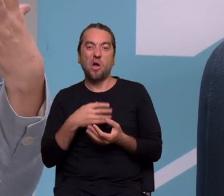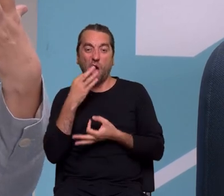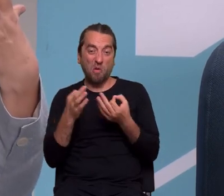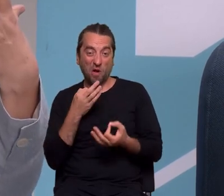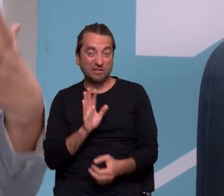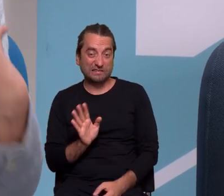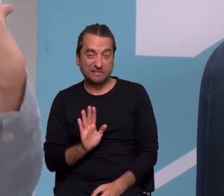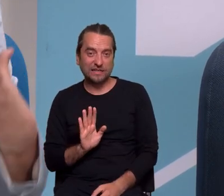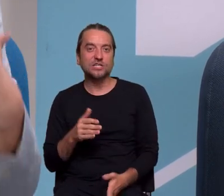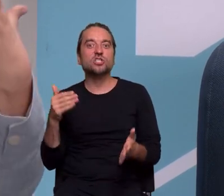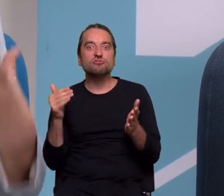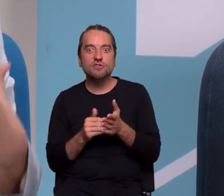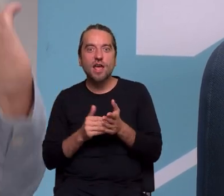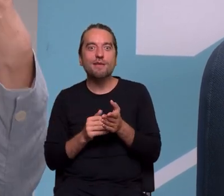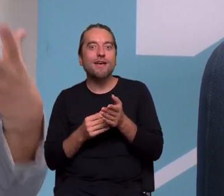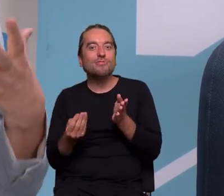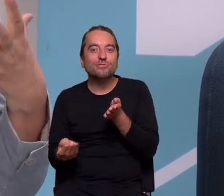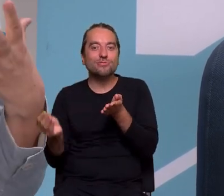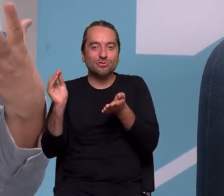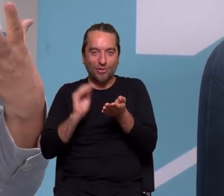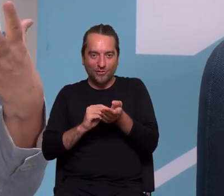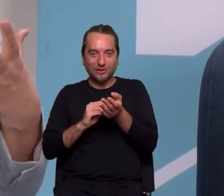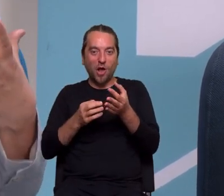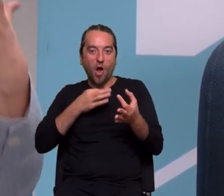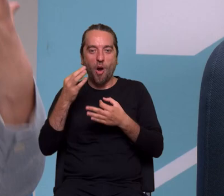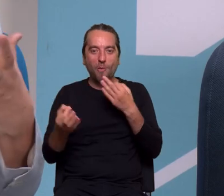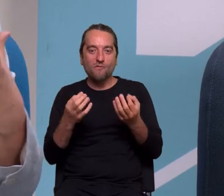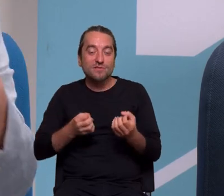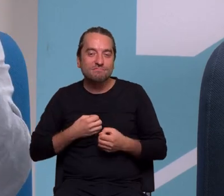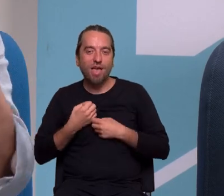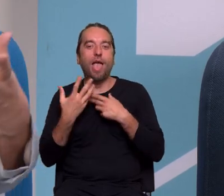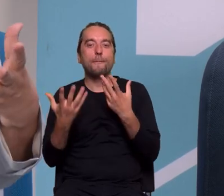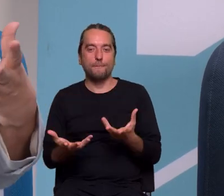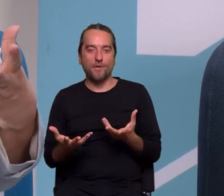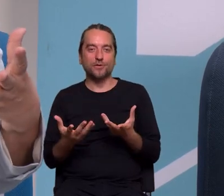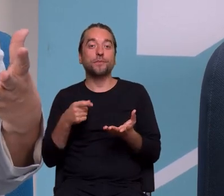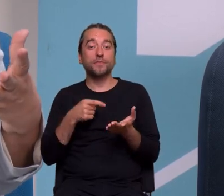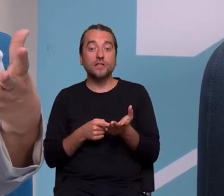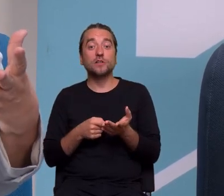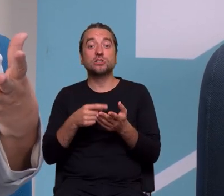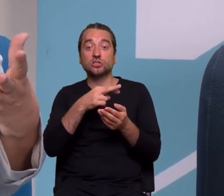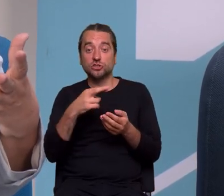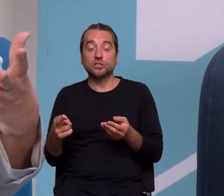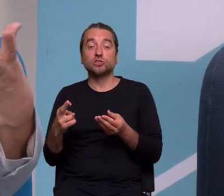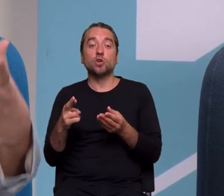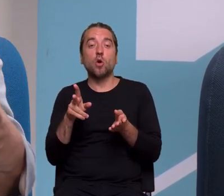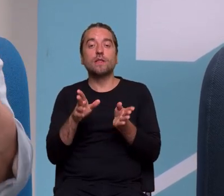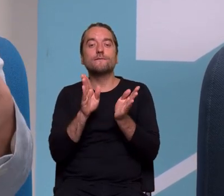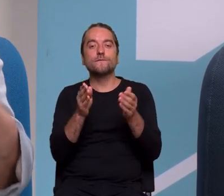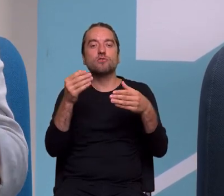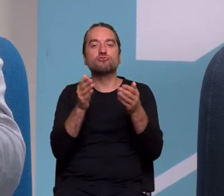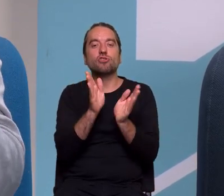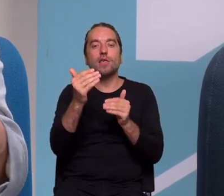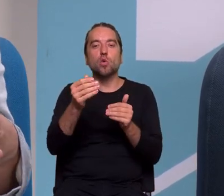opowieść, tak? To musi mieć w sobie emocje. Przedmioty są szkatułkami na pamięć,